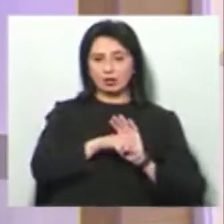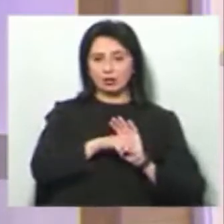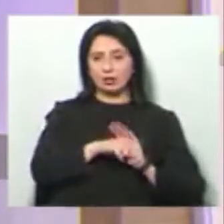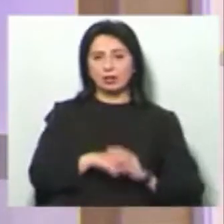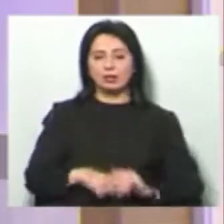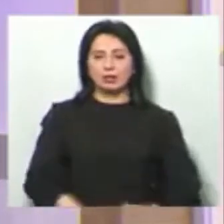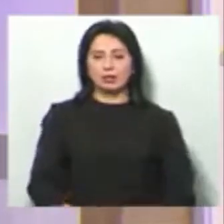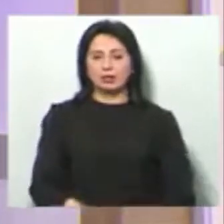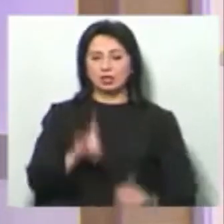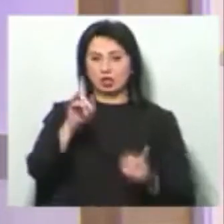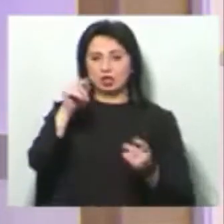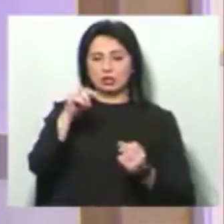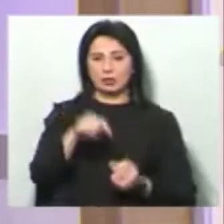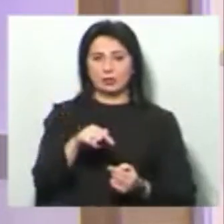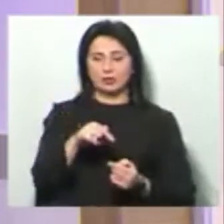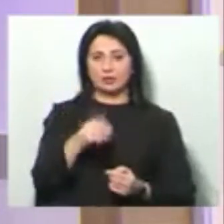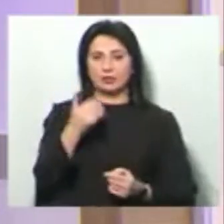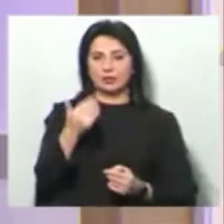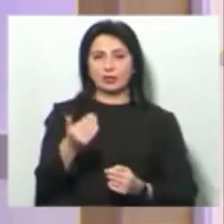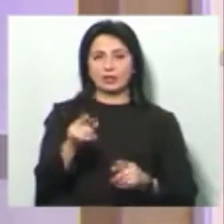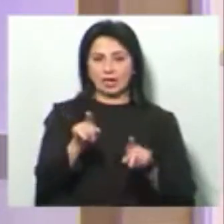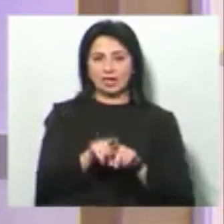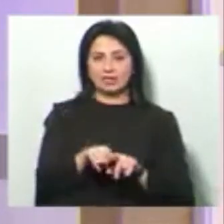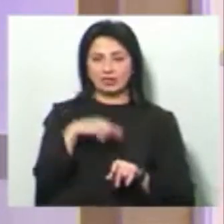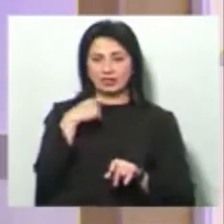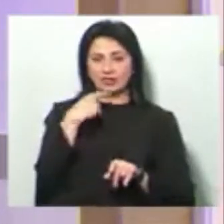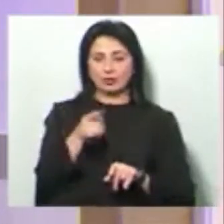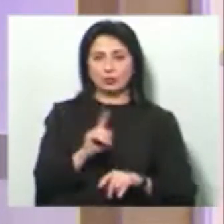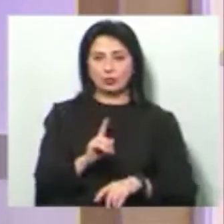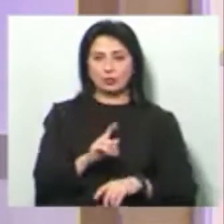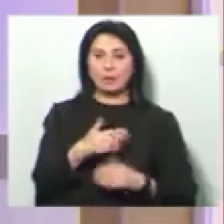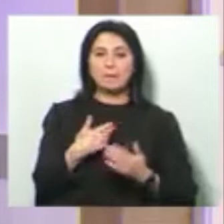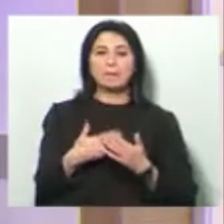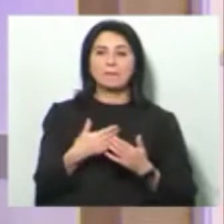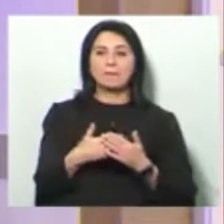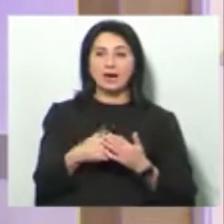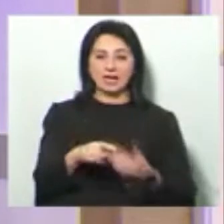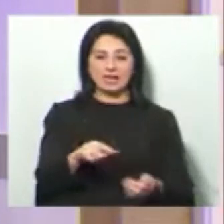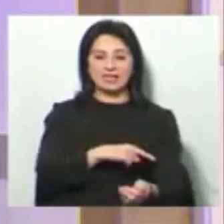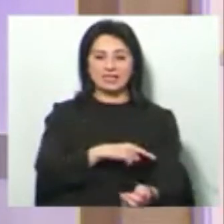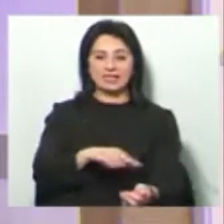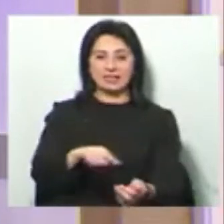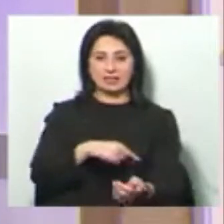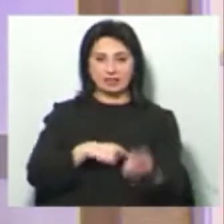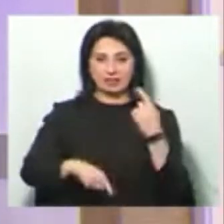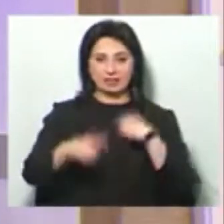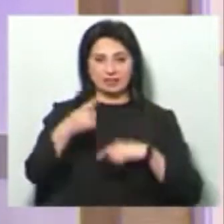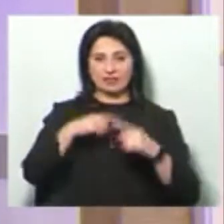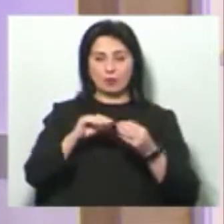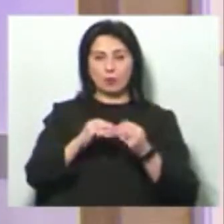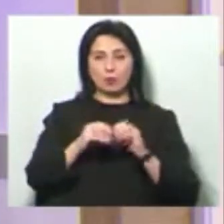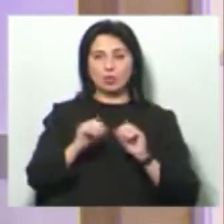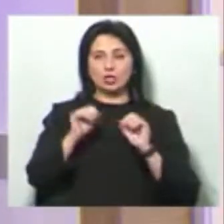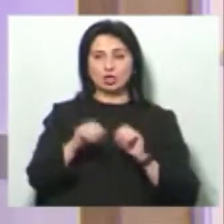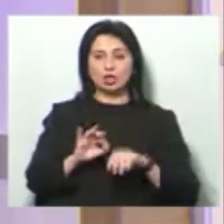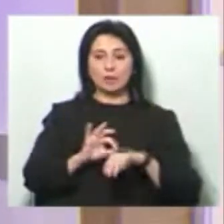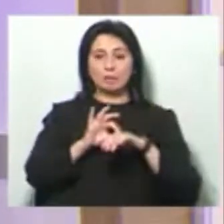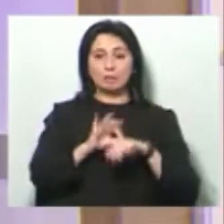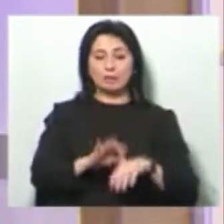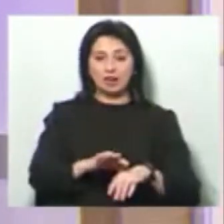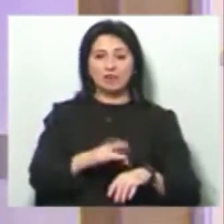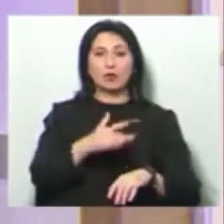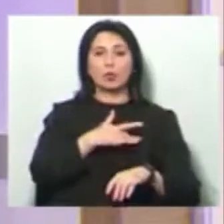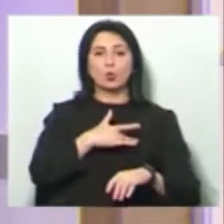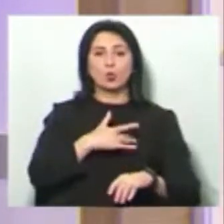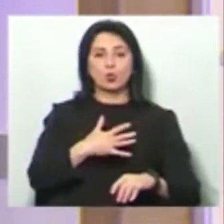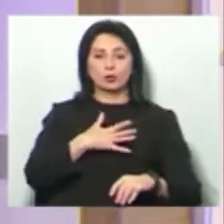და შესაბამისად თქვენ ასევე ახსენეთ რომ მაგალითად სისხლძარღვების პრობლემა შეიძლება მიგვიყვანოს გულის